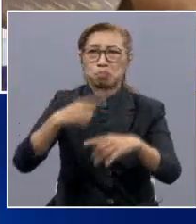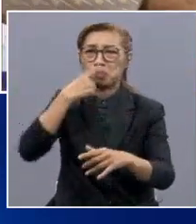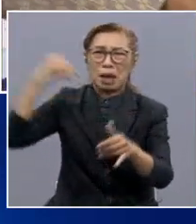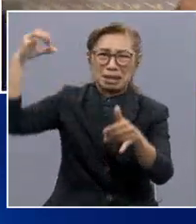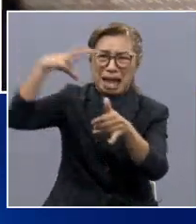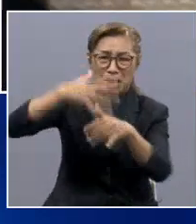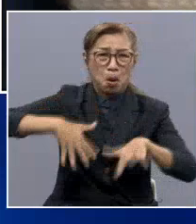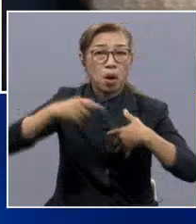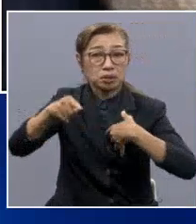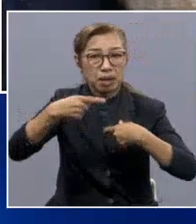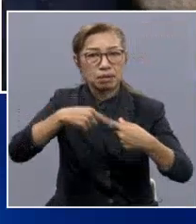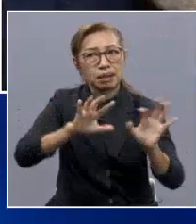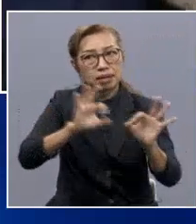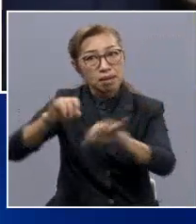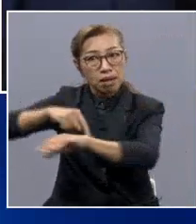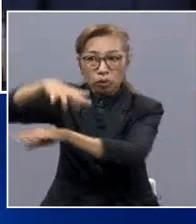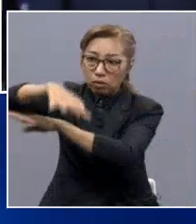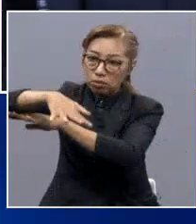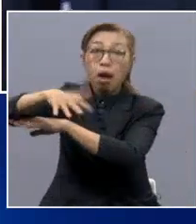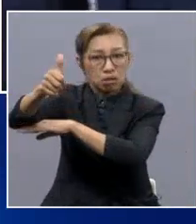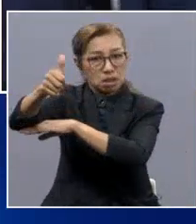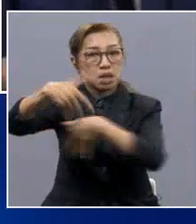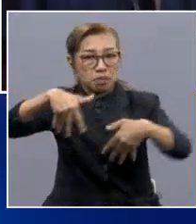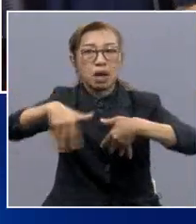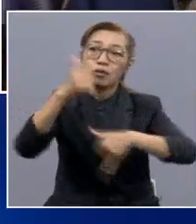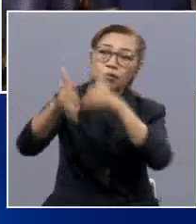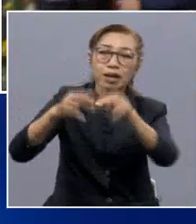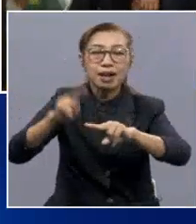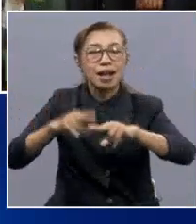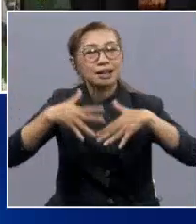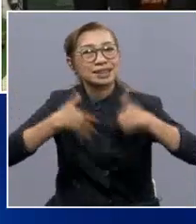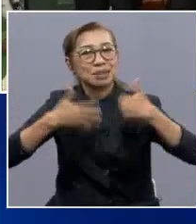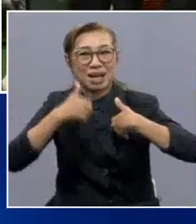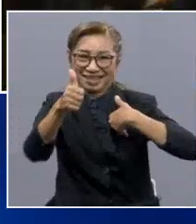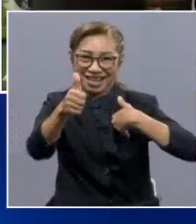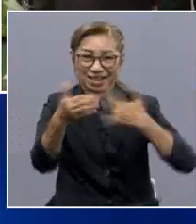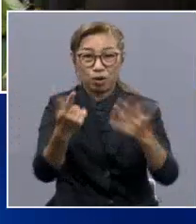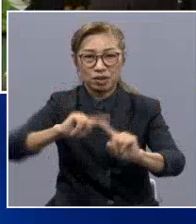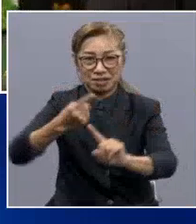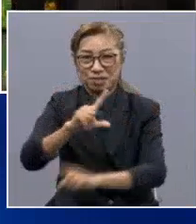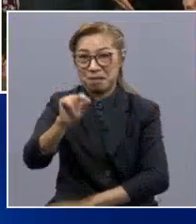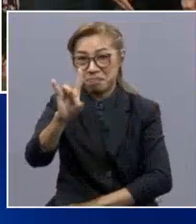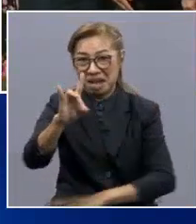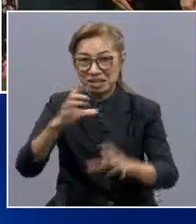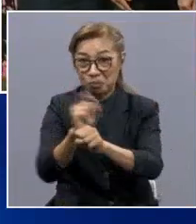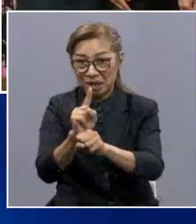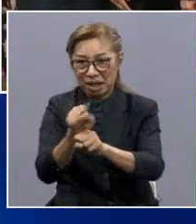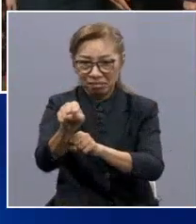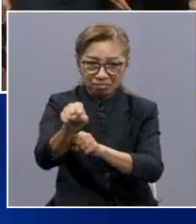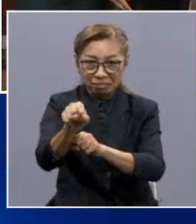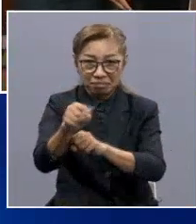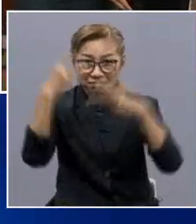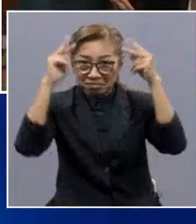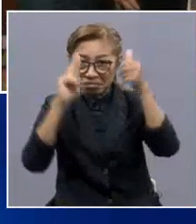ฟังแต่ถ้าเลื่อนไปช่วงเย็นเนี่ยมันก็โอเคกับคนที่จะมาฟังไง ก็เดี๋ยวรอดูกันนะครับ28เนี่ยจะยังไงจะอยู่ๆก็ไปปรากฏตัว